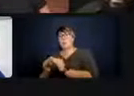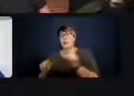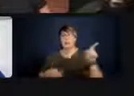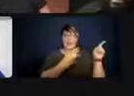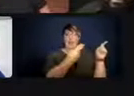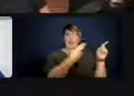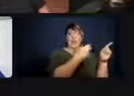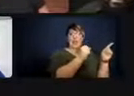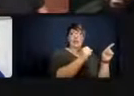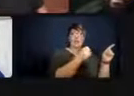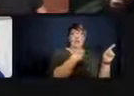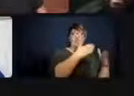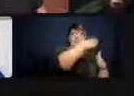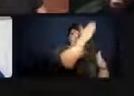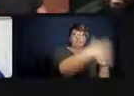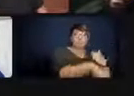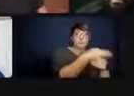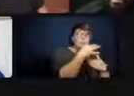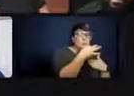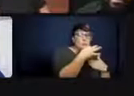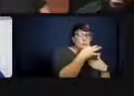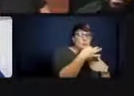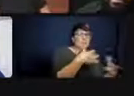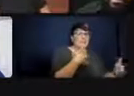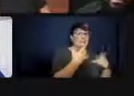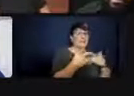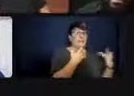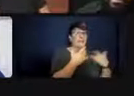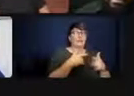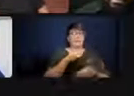خلال هذه الفترة طبعا